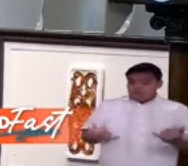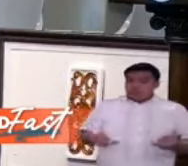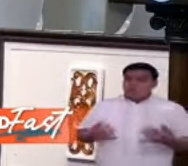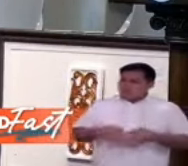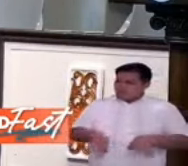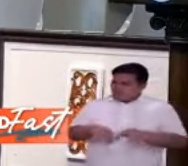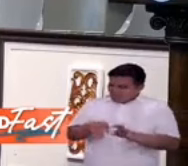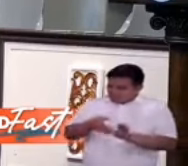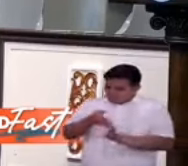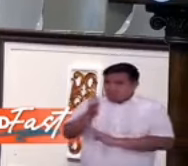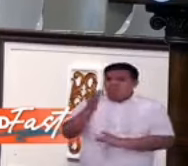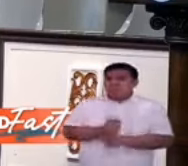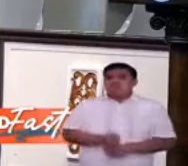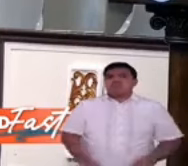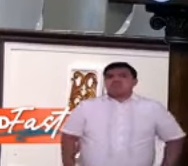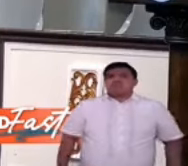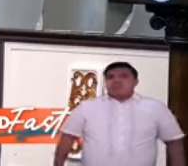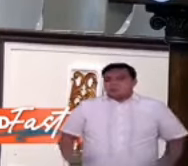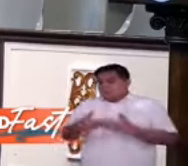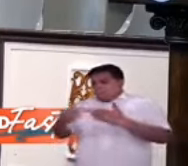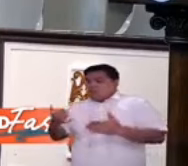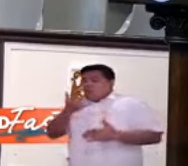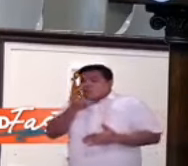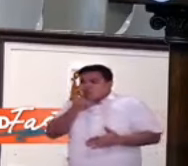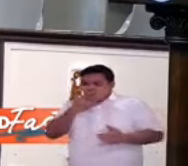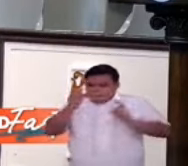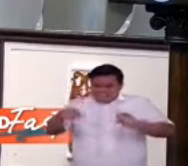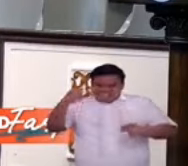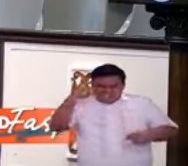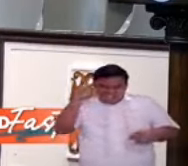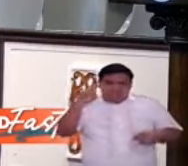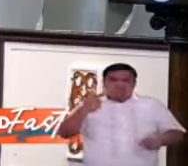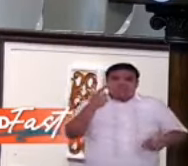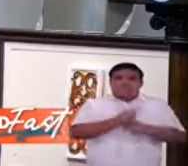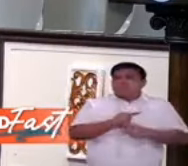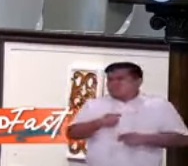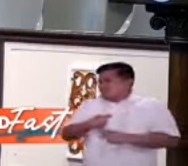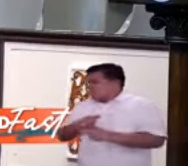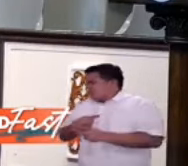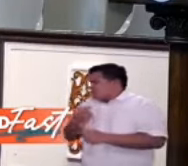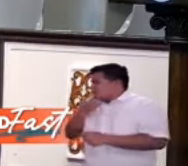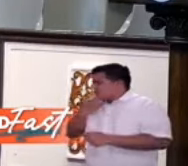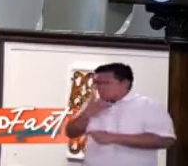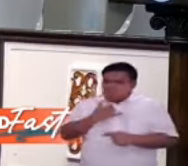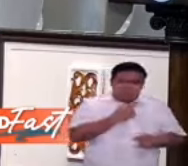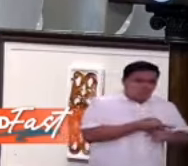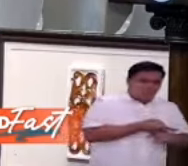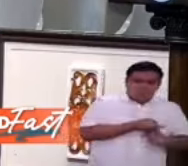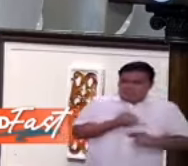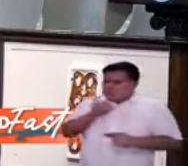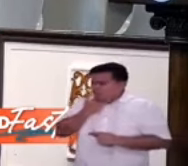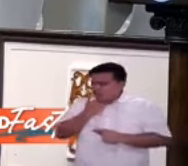eh. Before you do anything wrong, you think about it once, twice, thrice, kapila